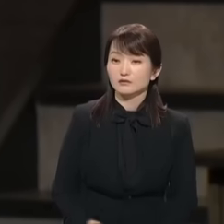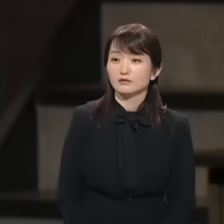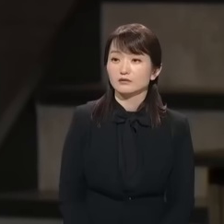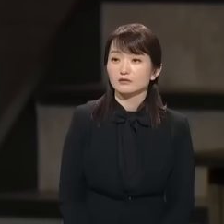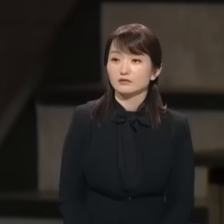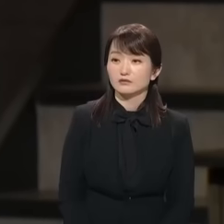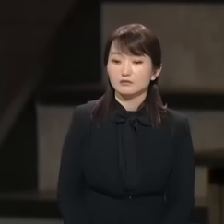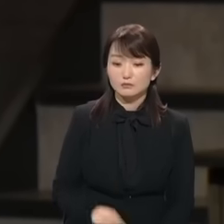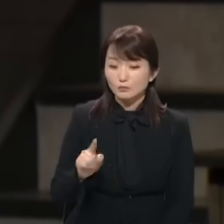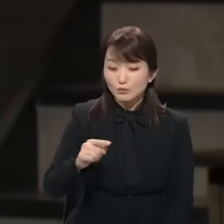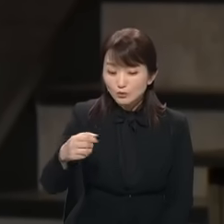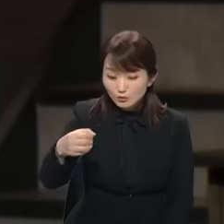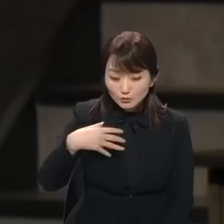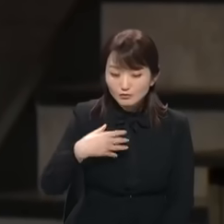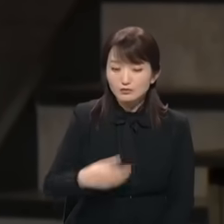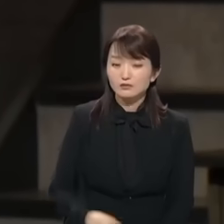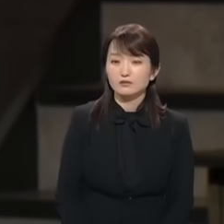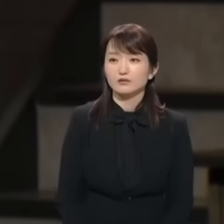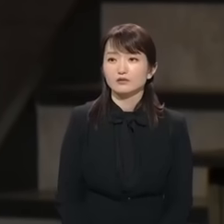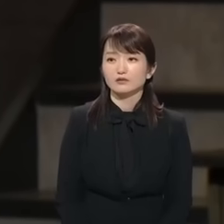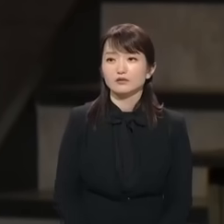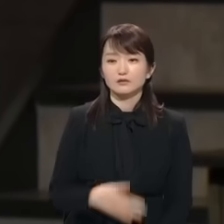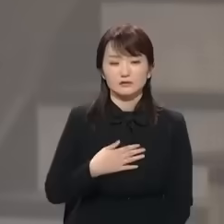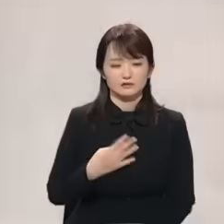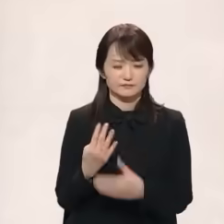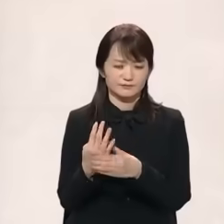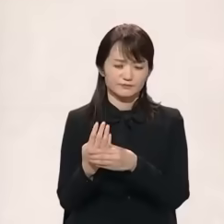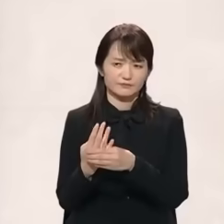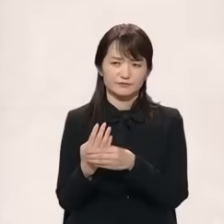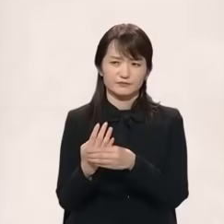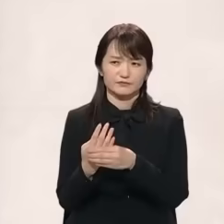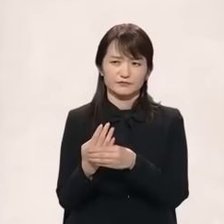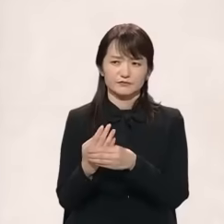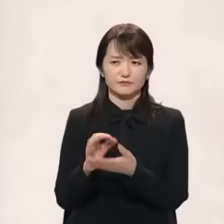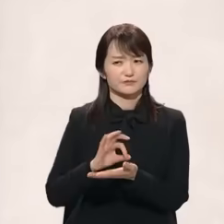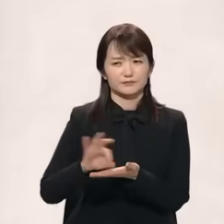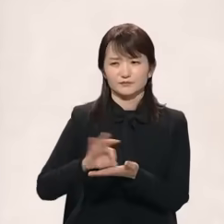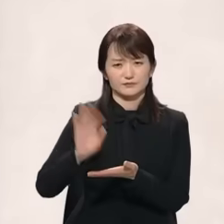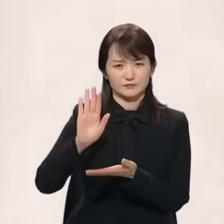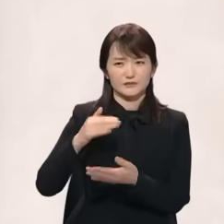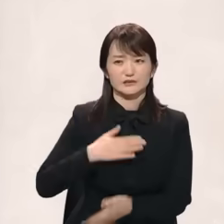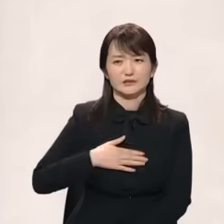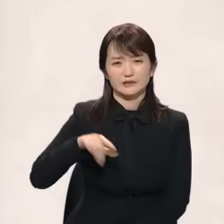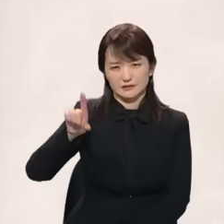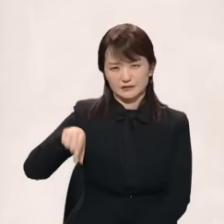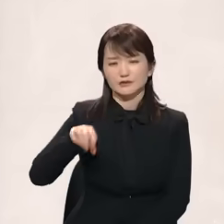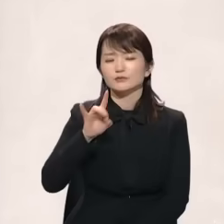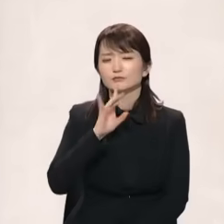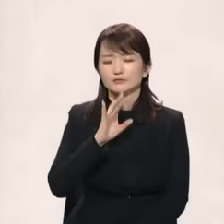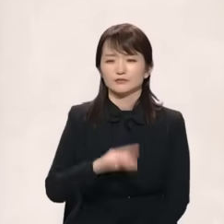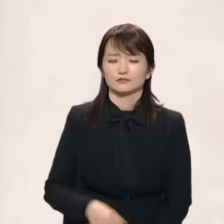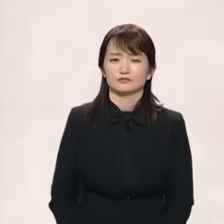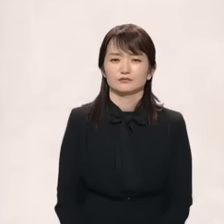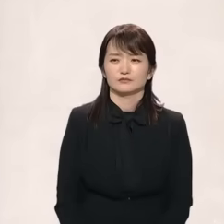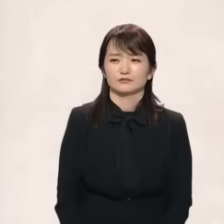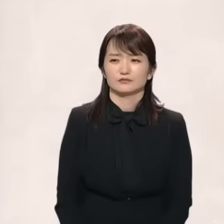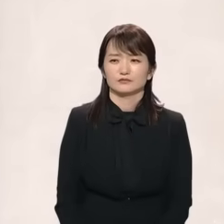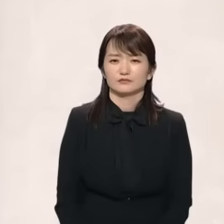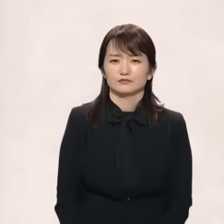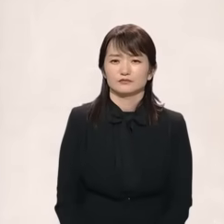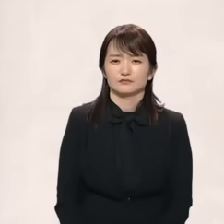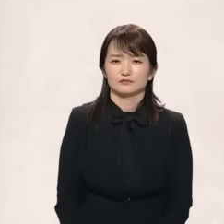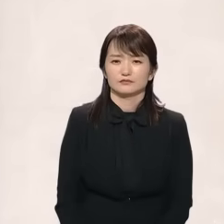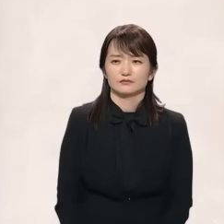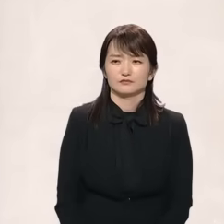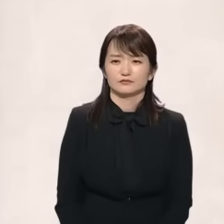그랬더니 모델은 또 뭐라고 이렇게 받아 쳤냐 저는 현금은 안저 안 써요 저는 카드밖에 없어요 이렇게 된 거예요 그리고 난